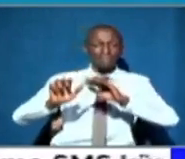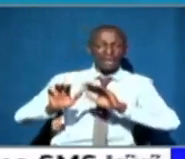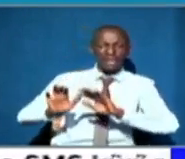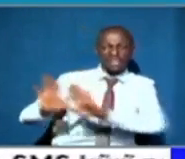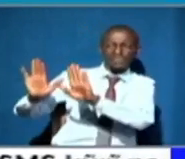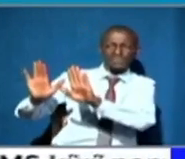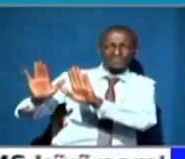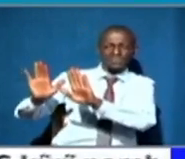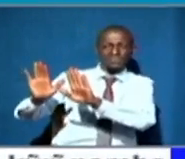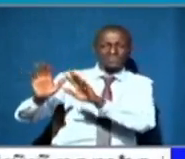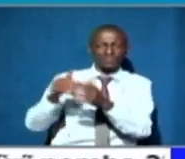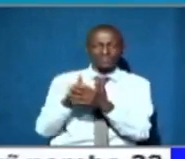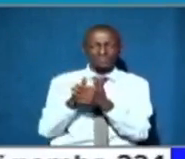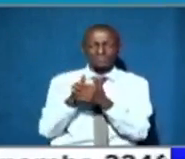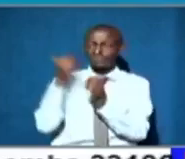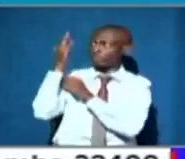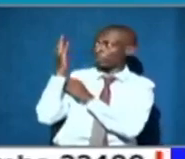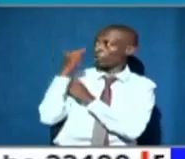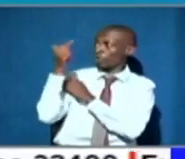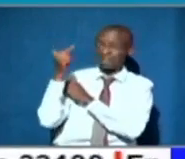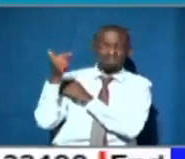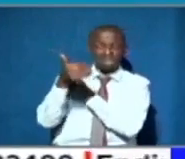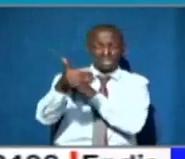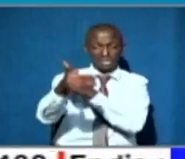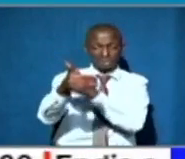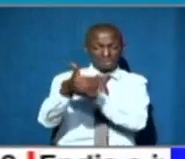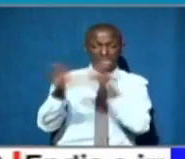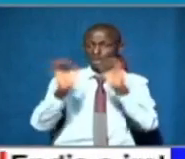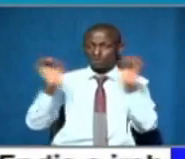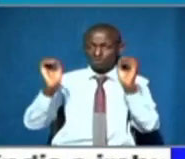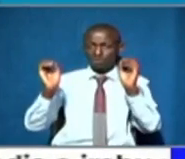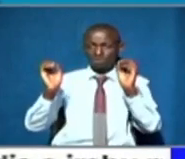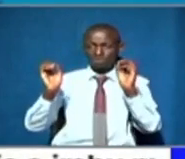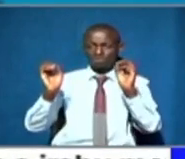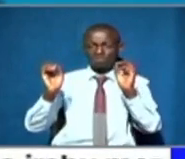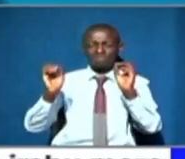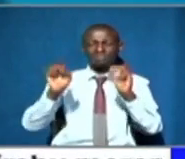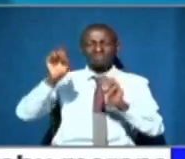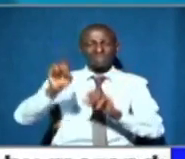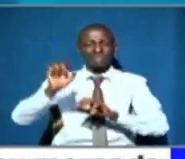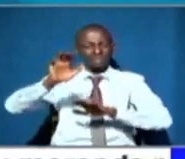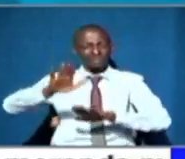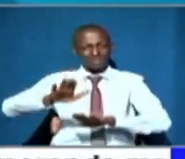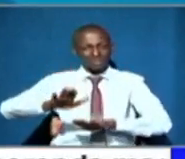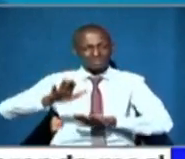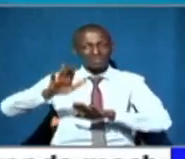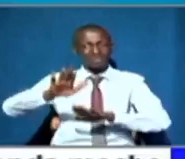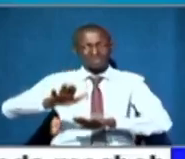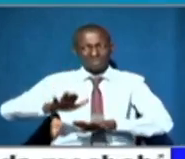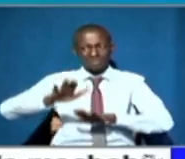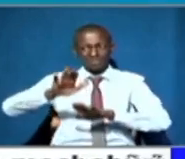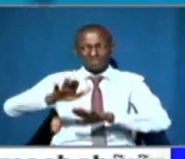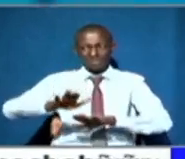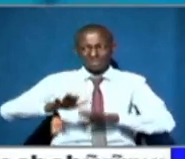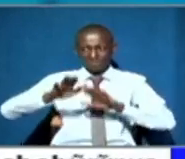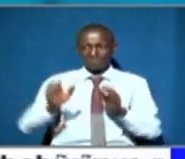haraya. Kwaja gaida tuirete doga adhi hau. Take precautions. Kiarafu mwagaga hudhu hithraku. Eyo ni Quran.